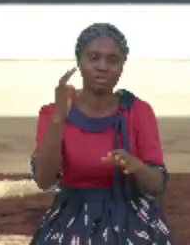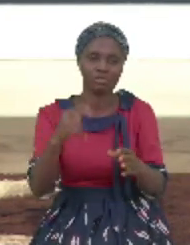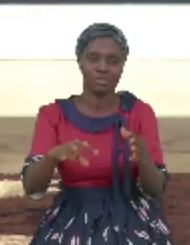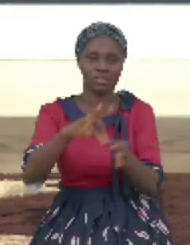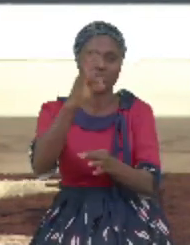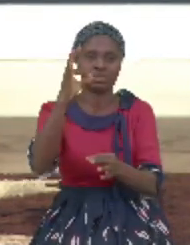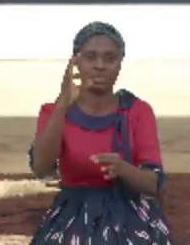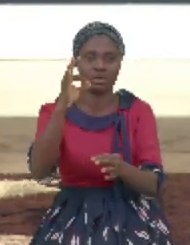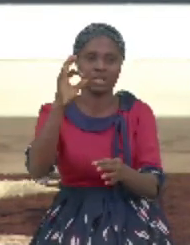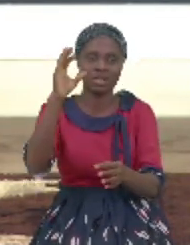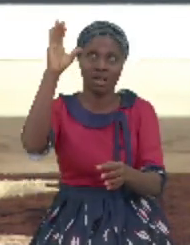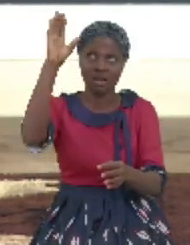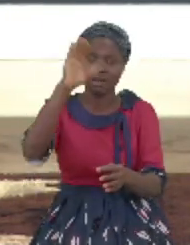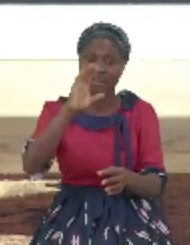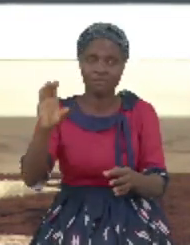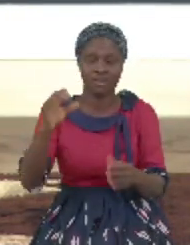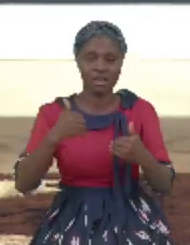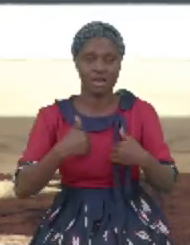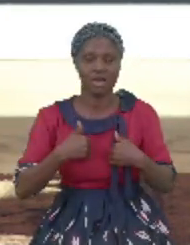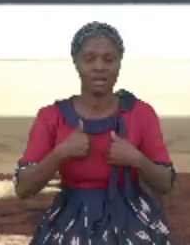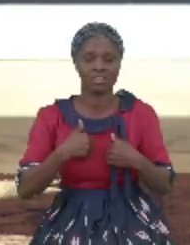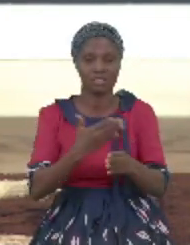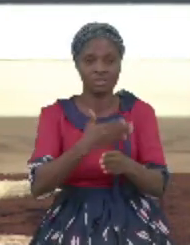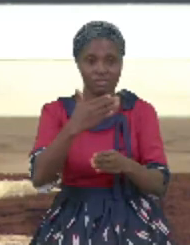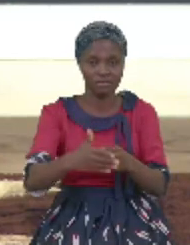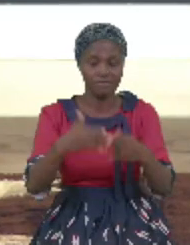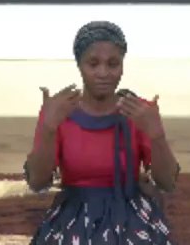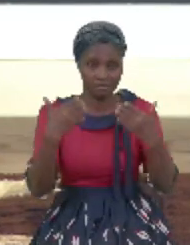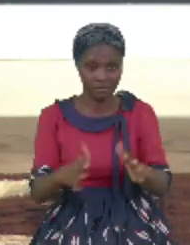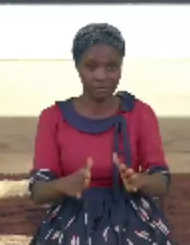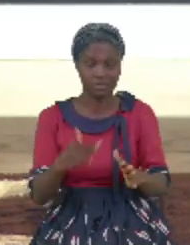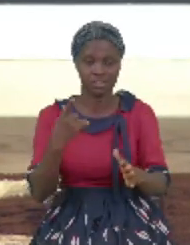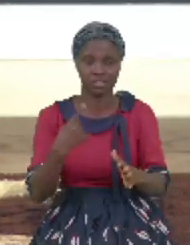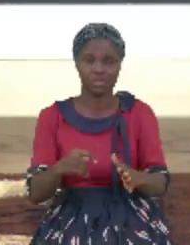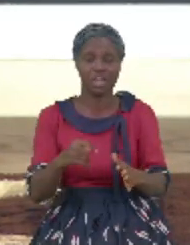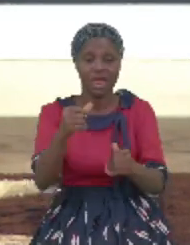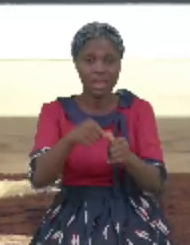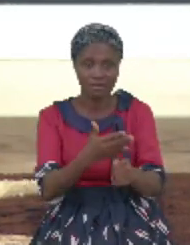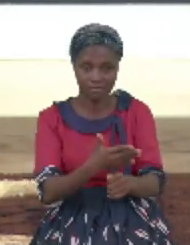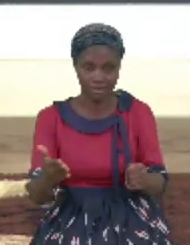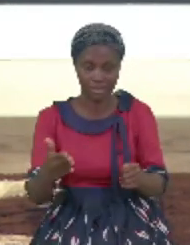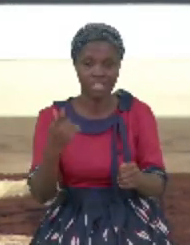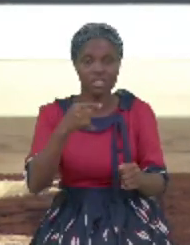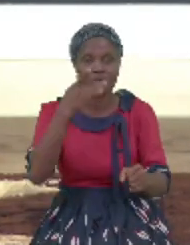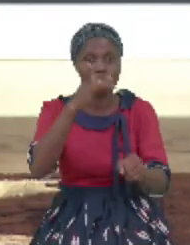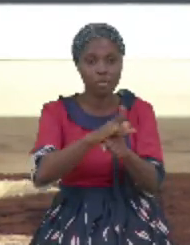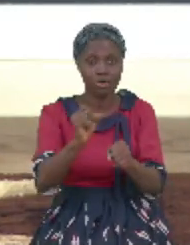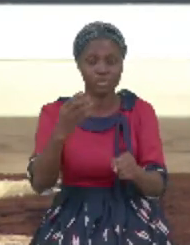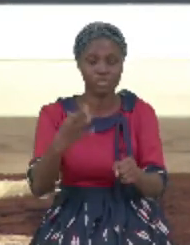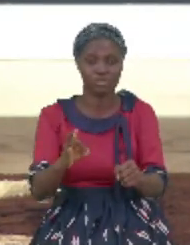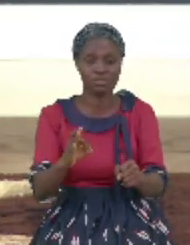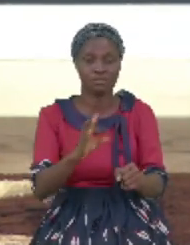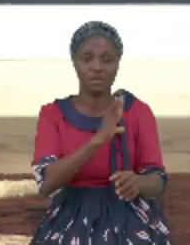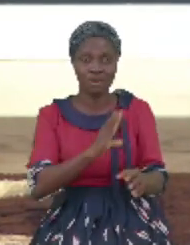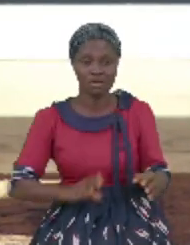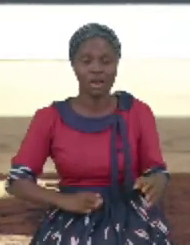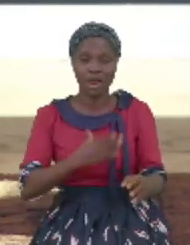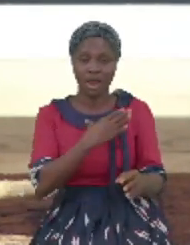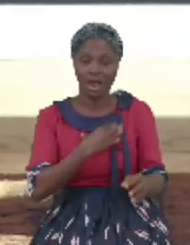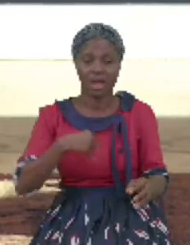ne soit un réveil de l'esprit. Le calvaire a tout produit, Christ a tout fait,